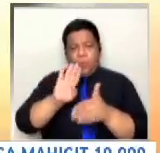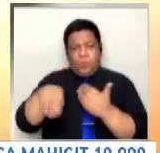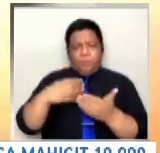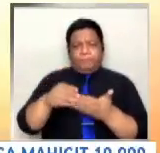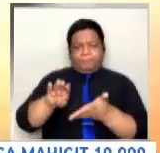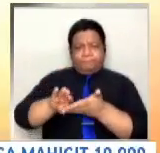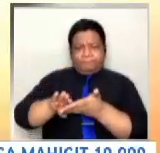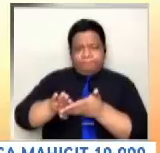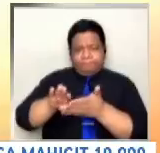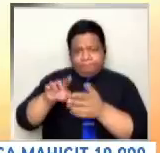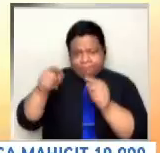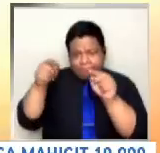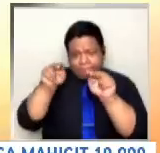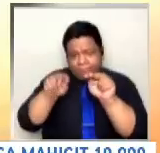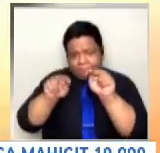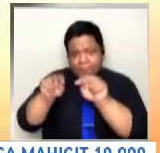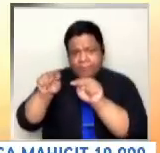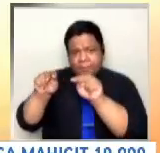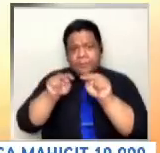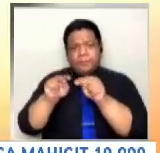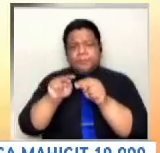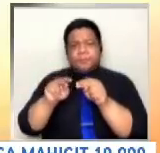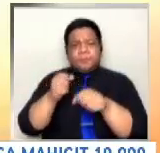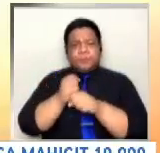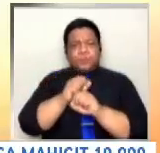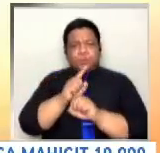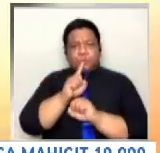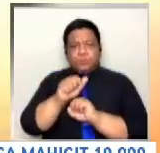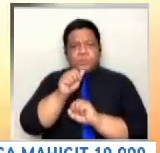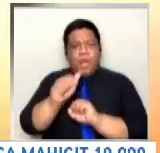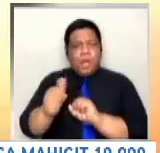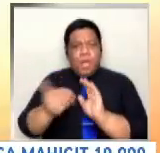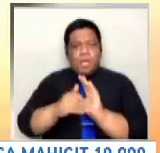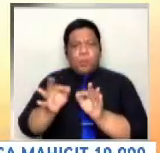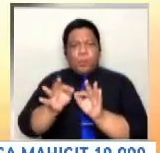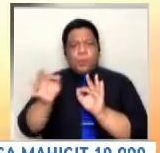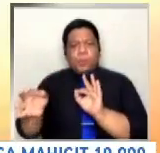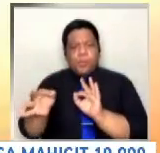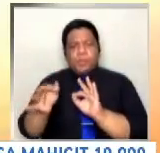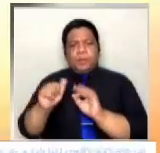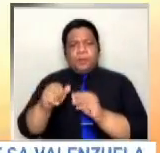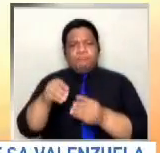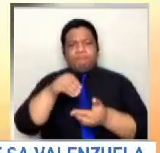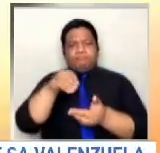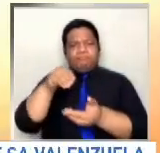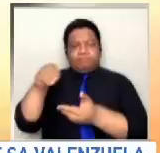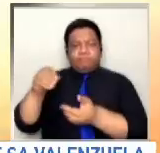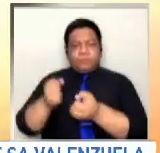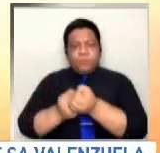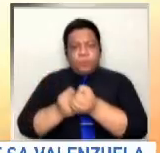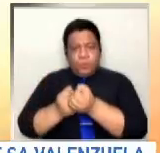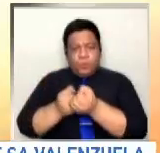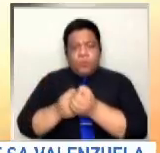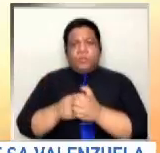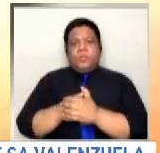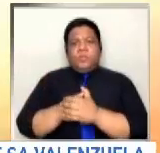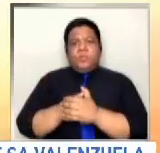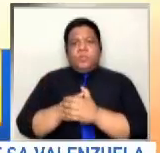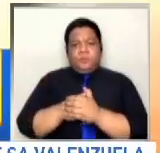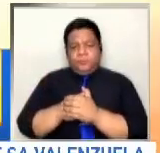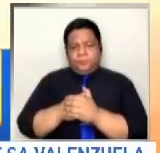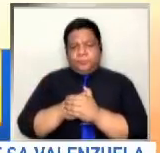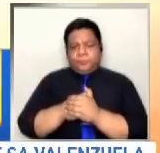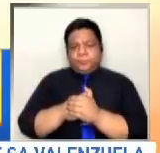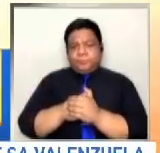natin para sigurado tayong hindi na maulit yung delay ng pamimigay ng SAP sa kanila, no? Sa kanila mga constituents. Pero